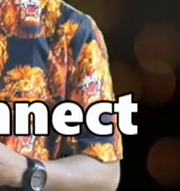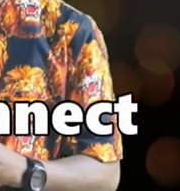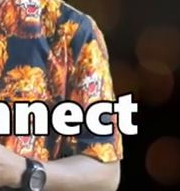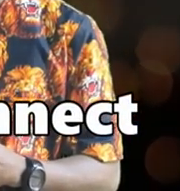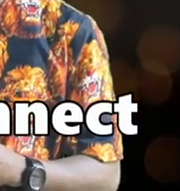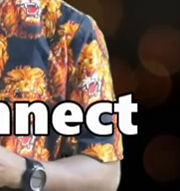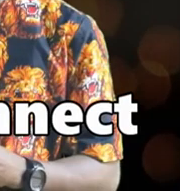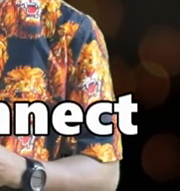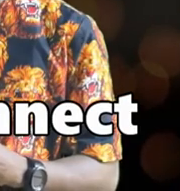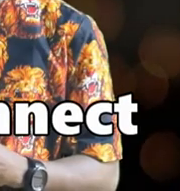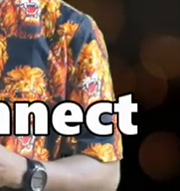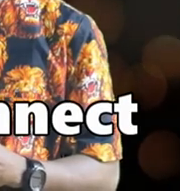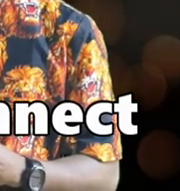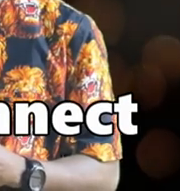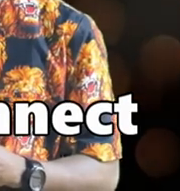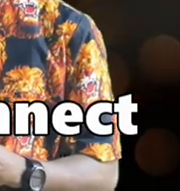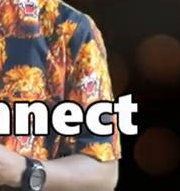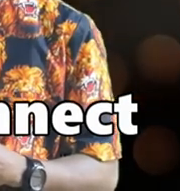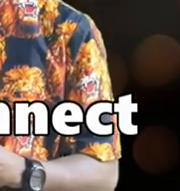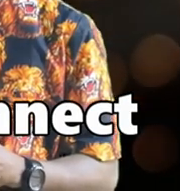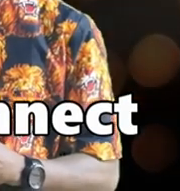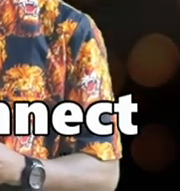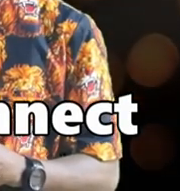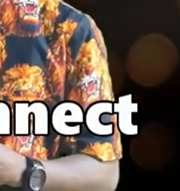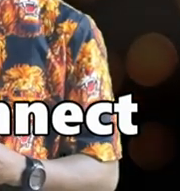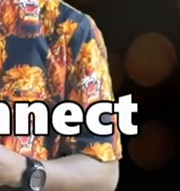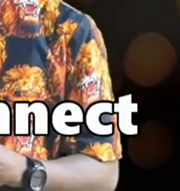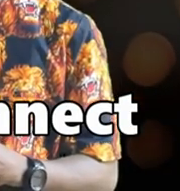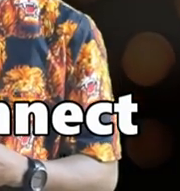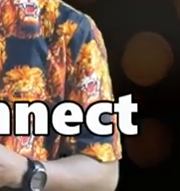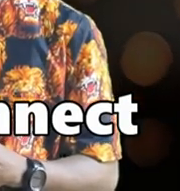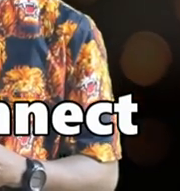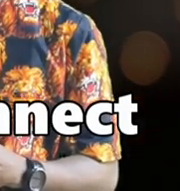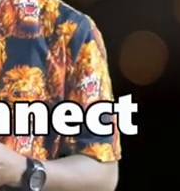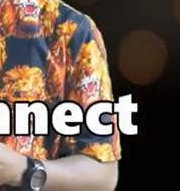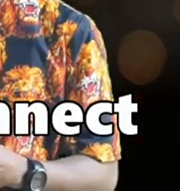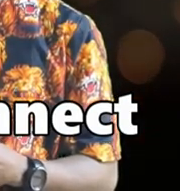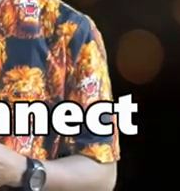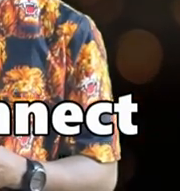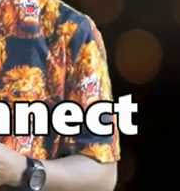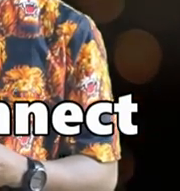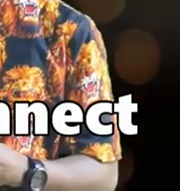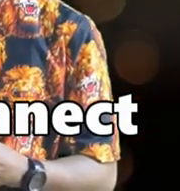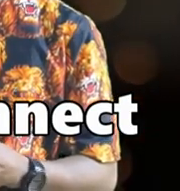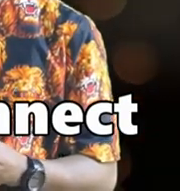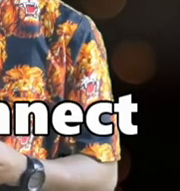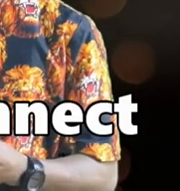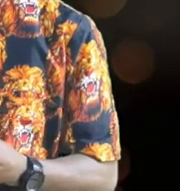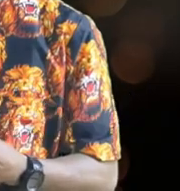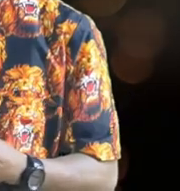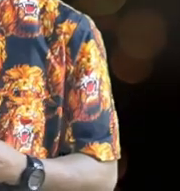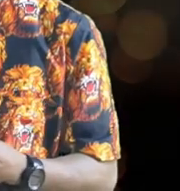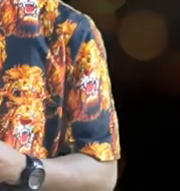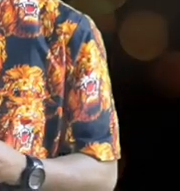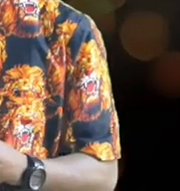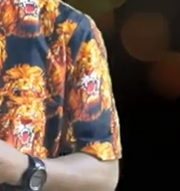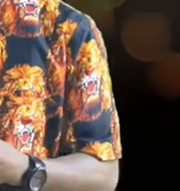www.dcln.org/connect. Sonyekwara anyị na igwe nzizirite ozi niile dị iche iche nke anyị na-eji na-ezisa ozi ọma. Biko, sonyere